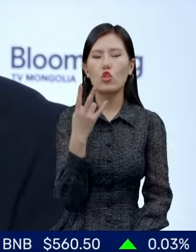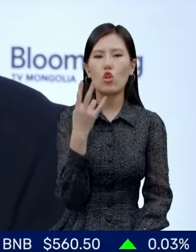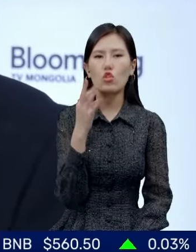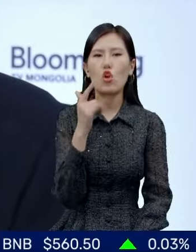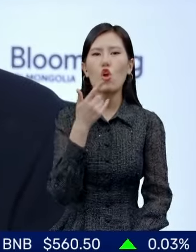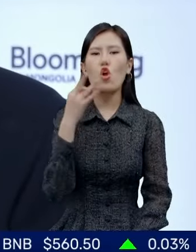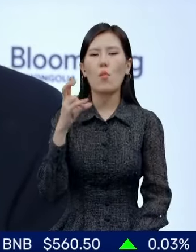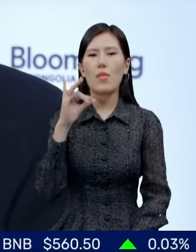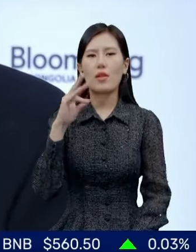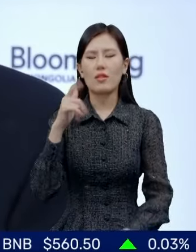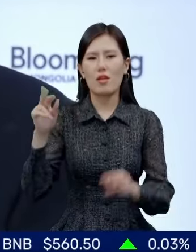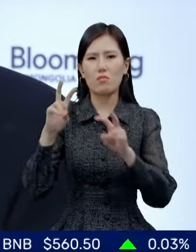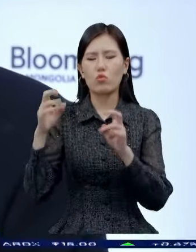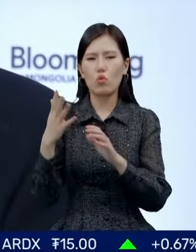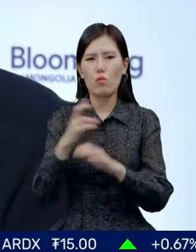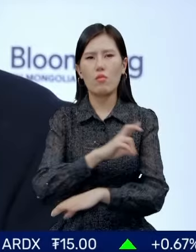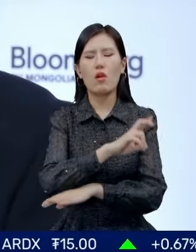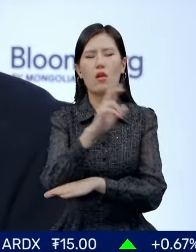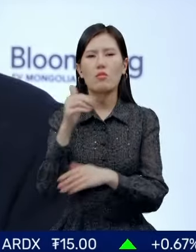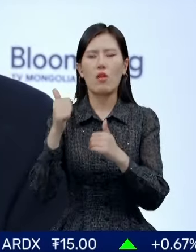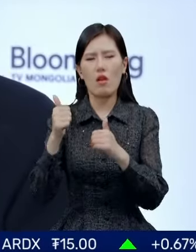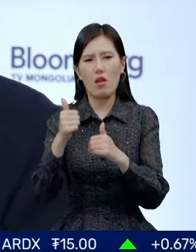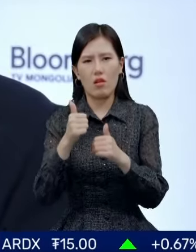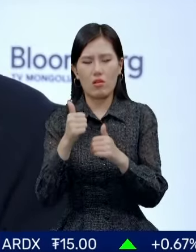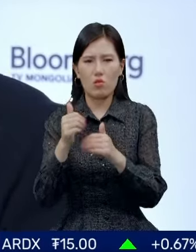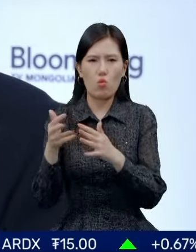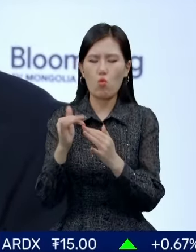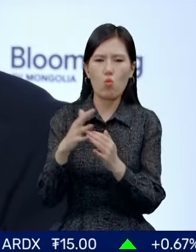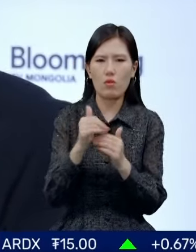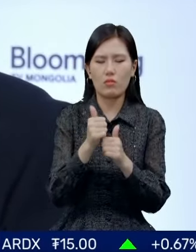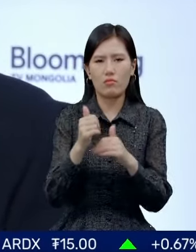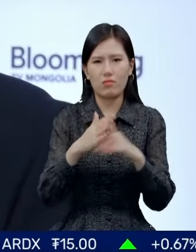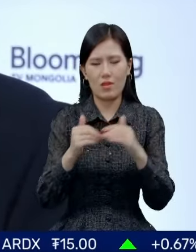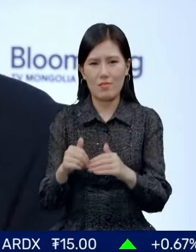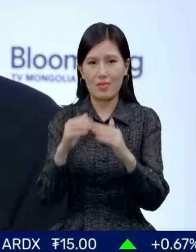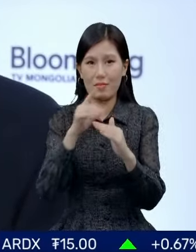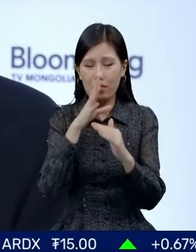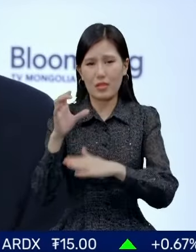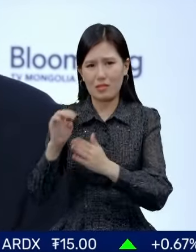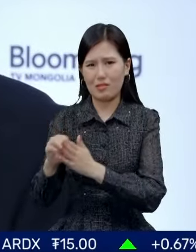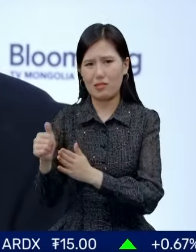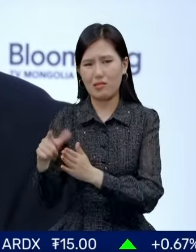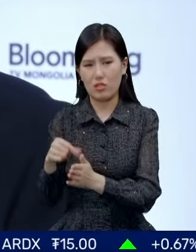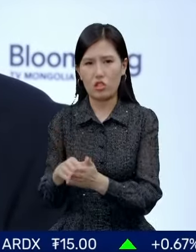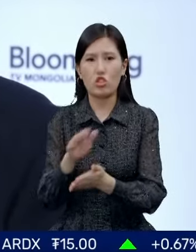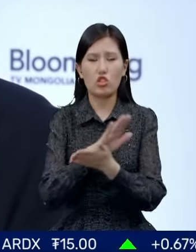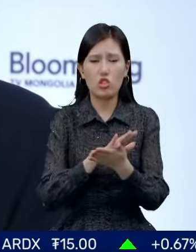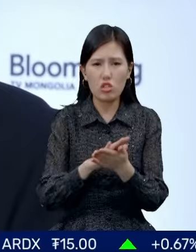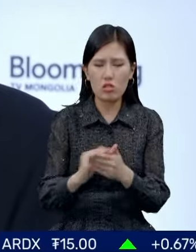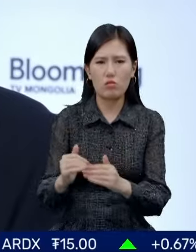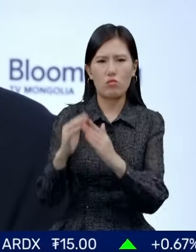байна. Тэгэхэд ногоон барилга чинь ийм барилга байдаг юм. За шинийг барихтаа ингэн хуучнуудын өнгөн гэсэн нэг